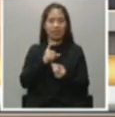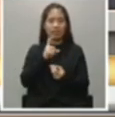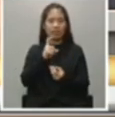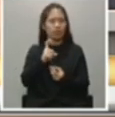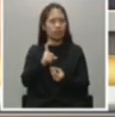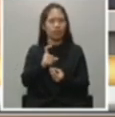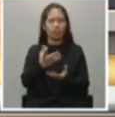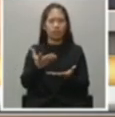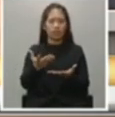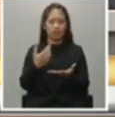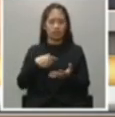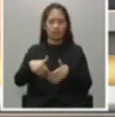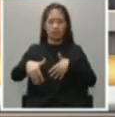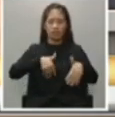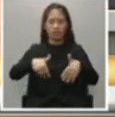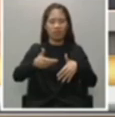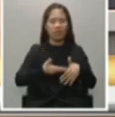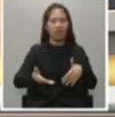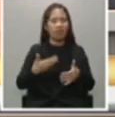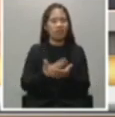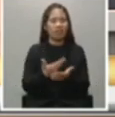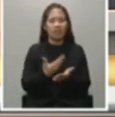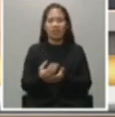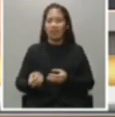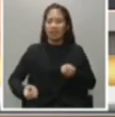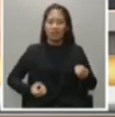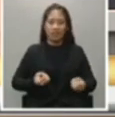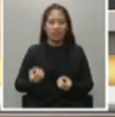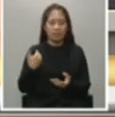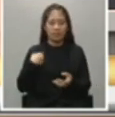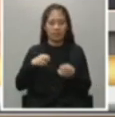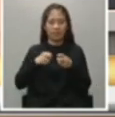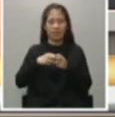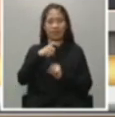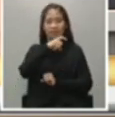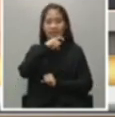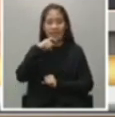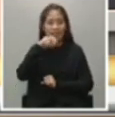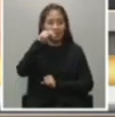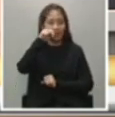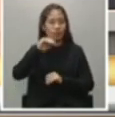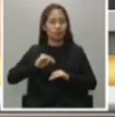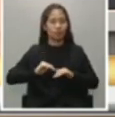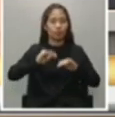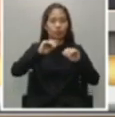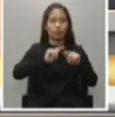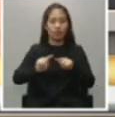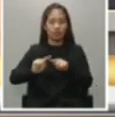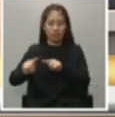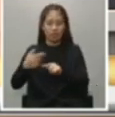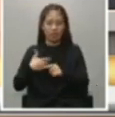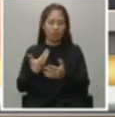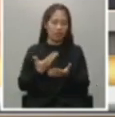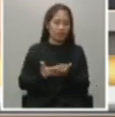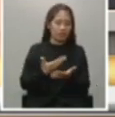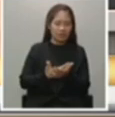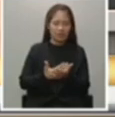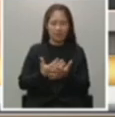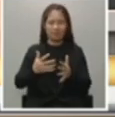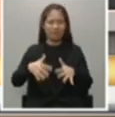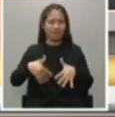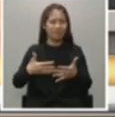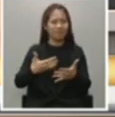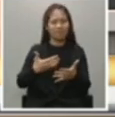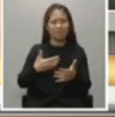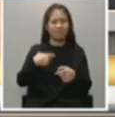ก็แทบจะสิ้นเนื้อประดาตัวไหนจะเจอปัญหาภัยแล้งปัญหาน้ำท่วมแทบไม่สามารถทำมาหากินได้เลยค่ะแล้ว